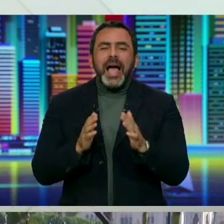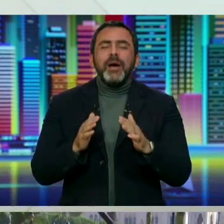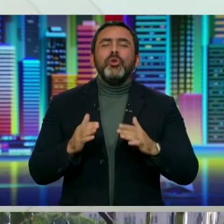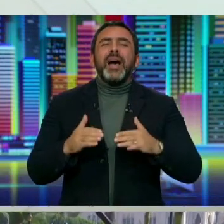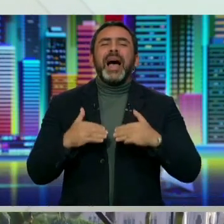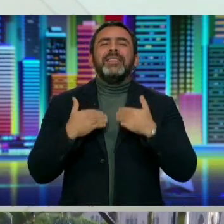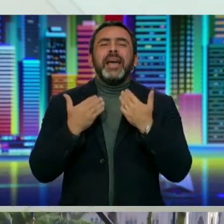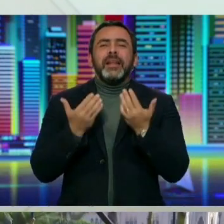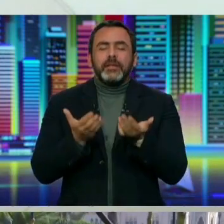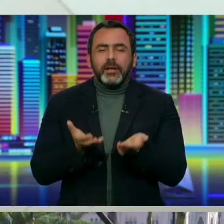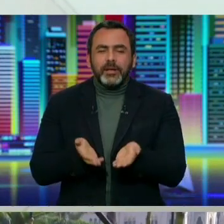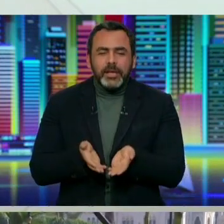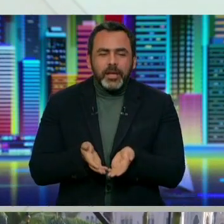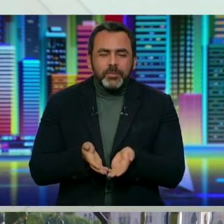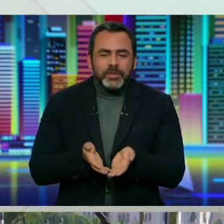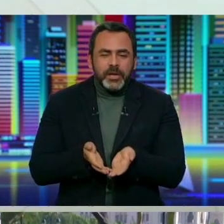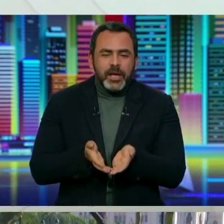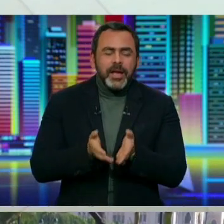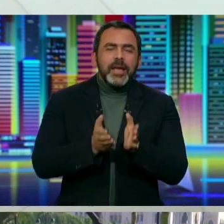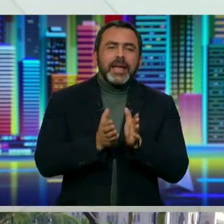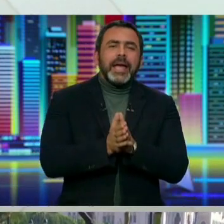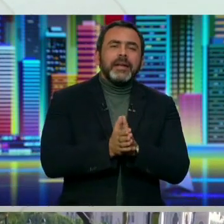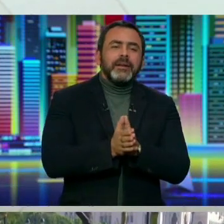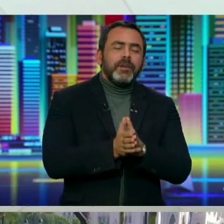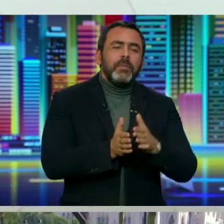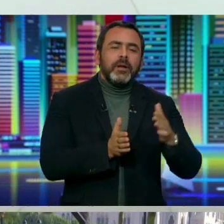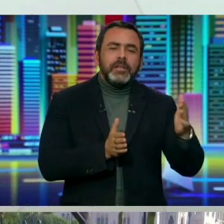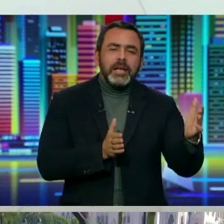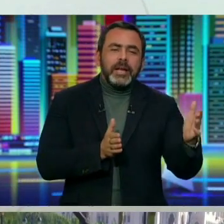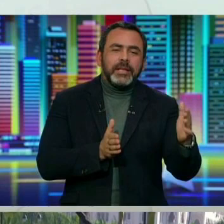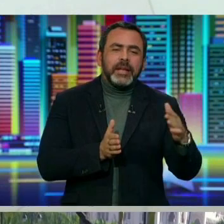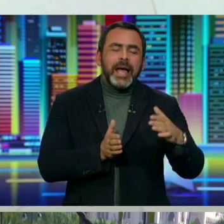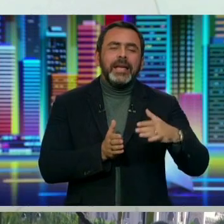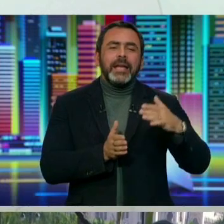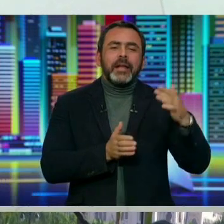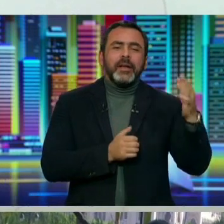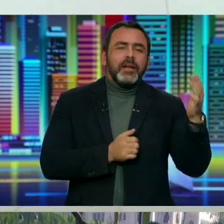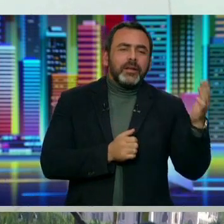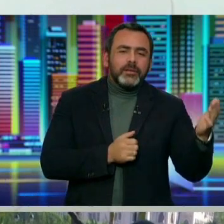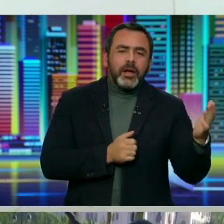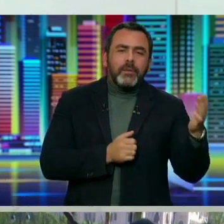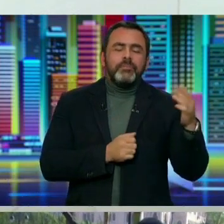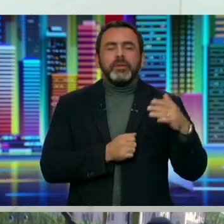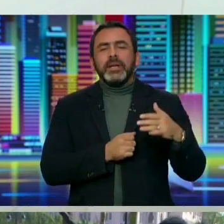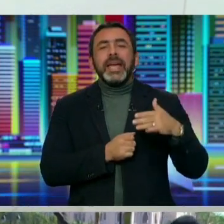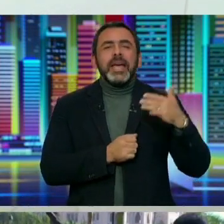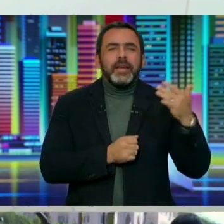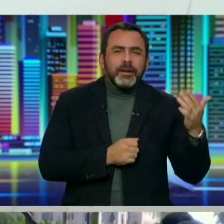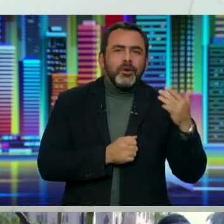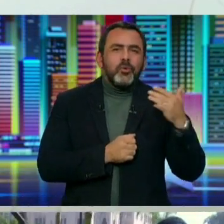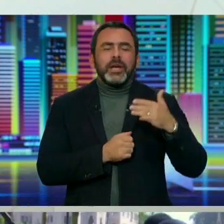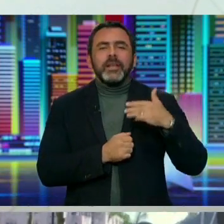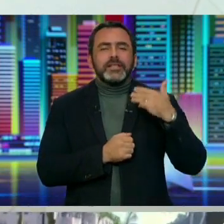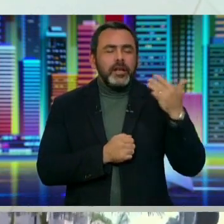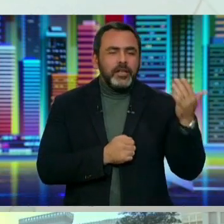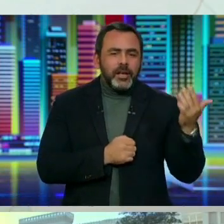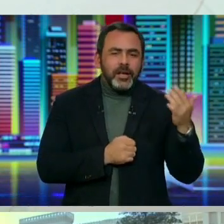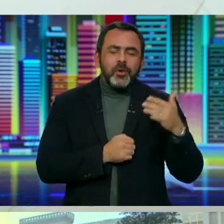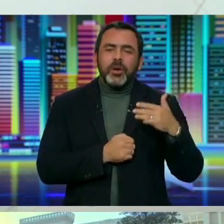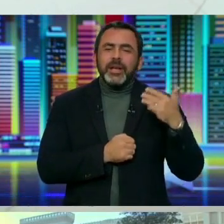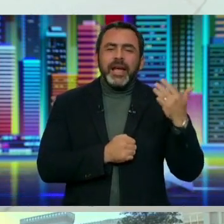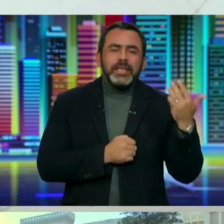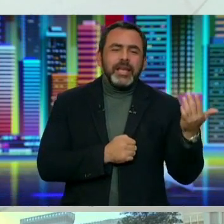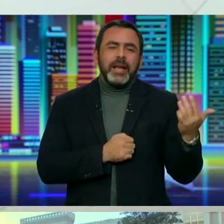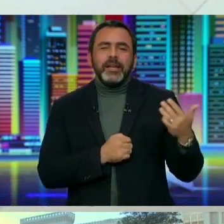واضحة حول عدالة القضية المصرية؟ كان في الماضي لدينا أحيانا خطاب جائر وغير